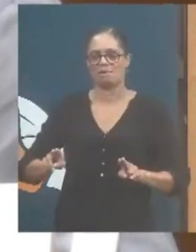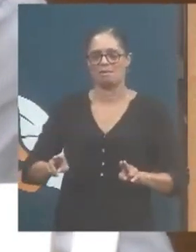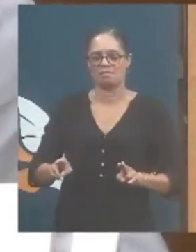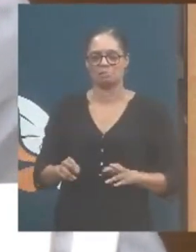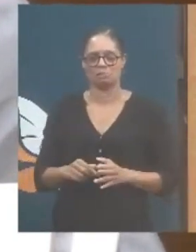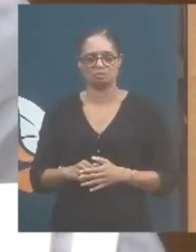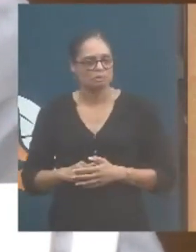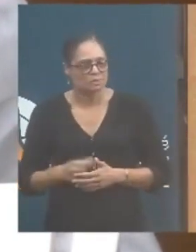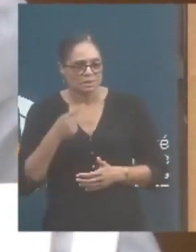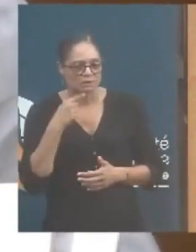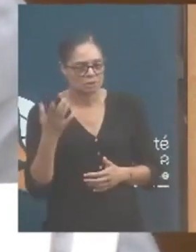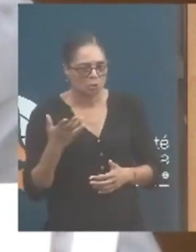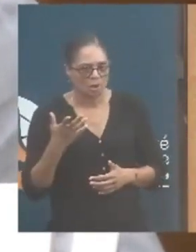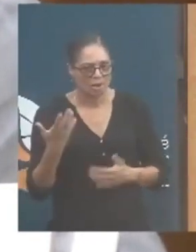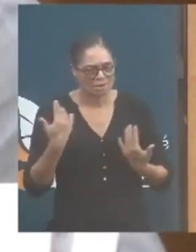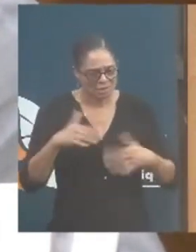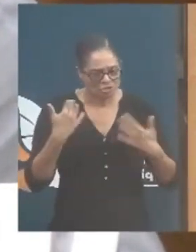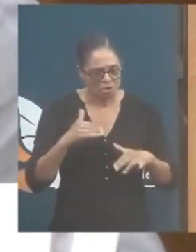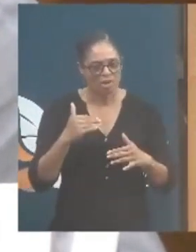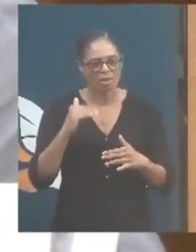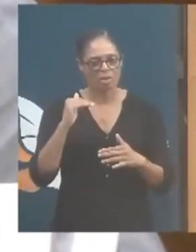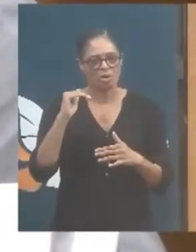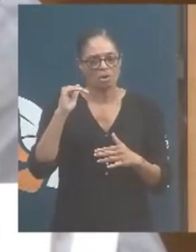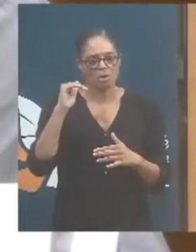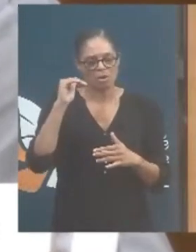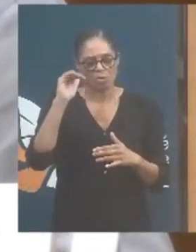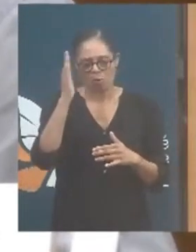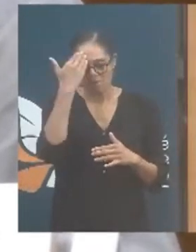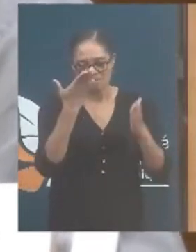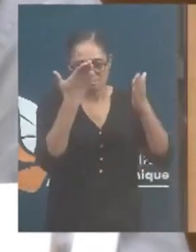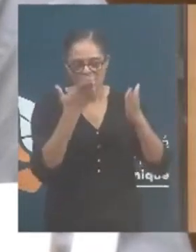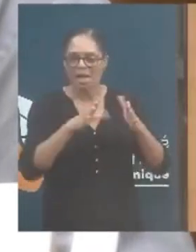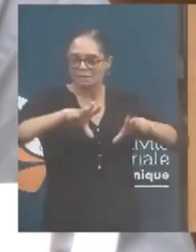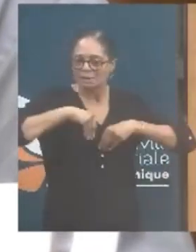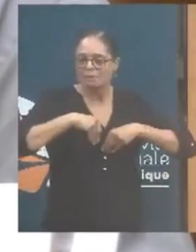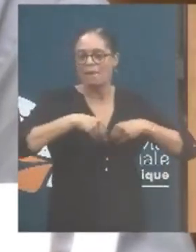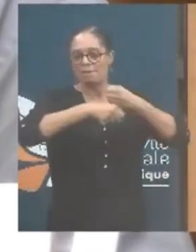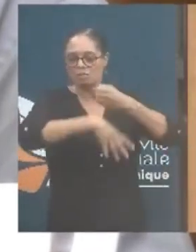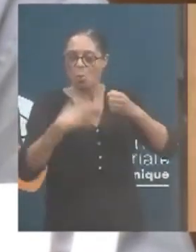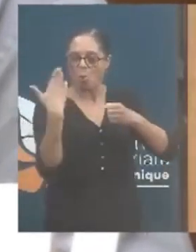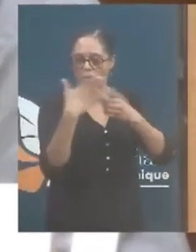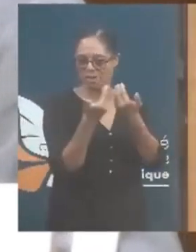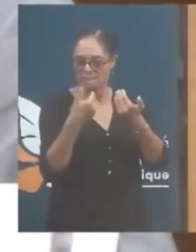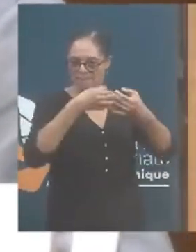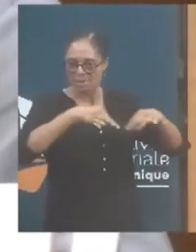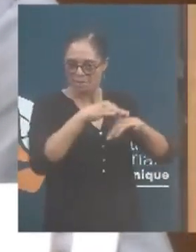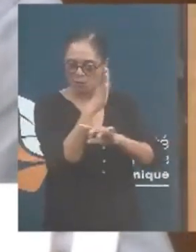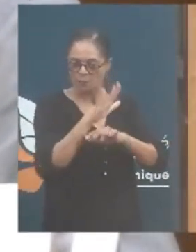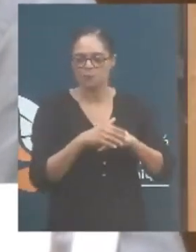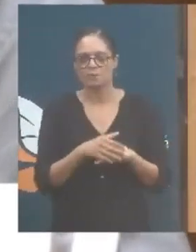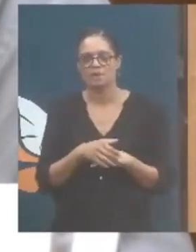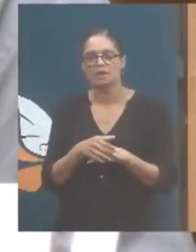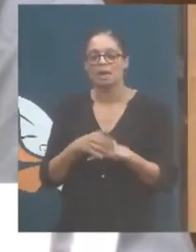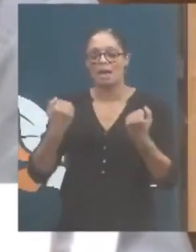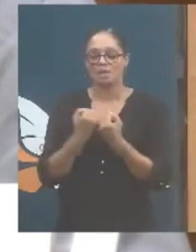Alors, donc, ça veut dire qu'on a déjà reconnu Mayotte comme une autre nation. Et la nation martiniquaise,